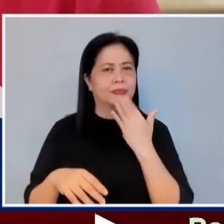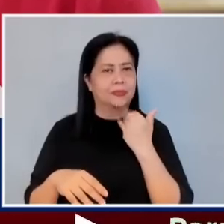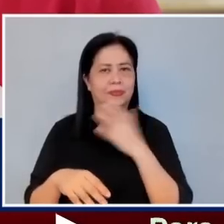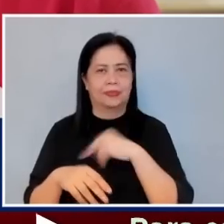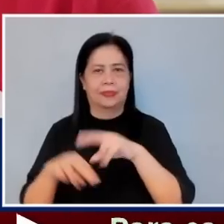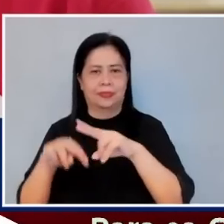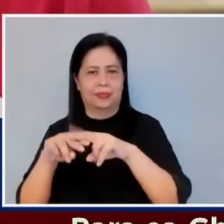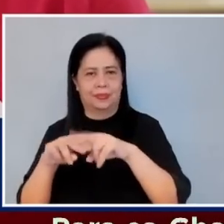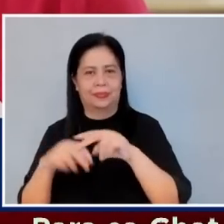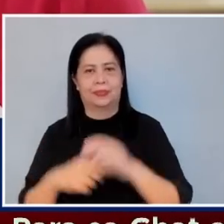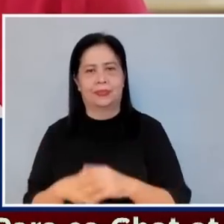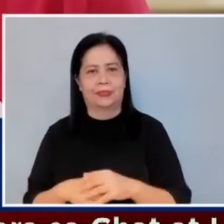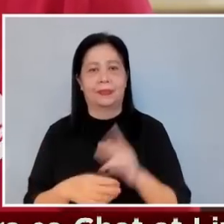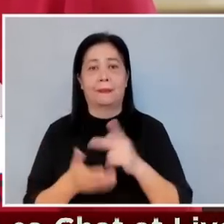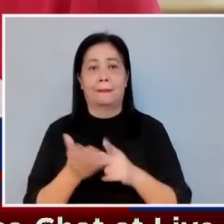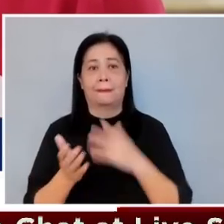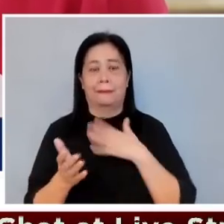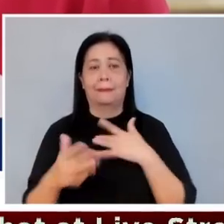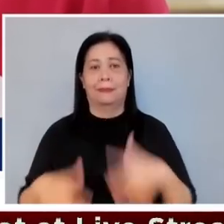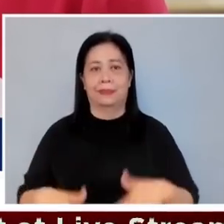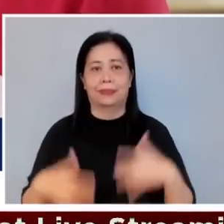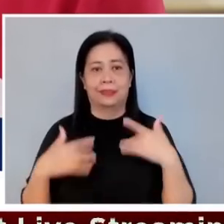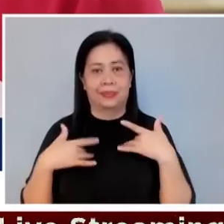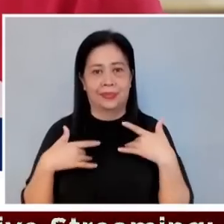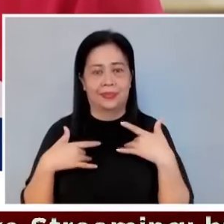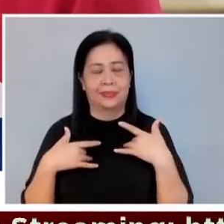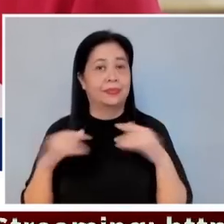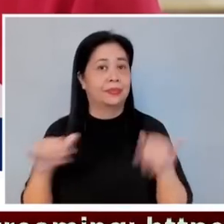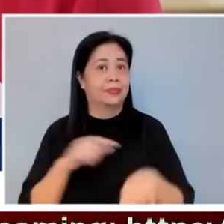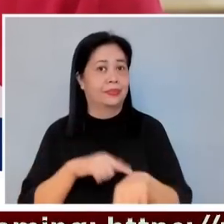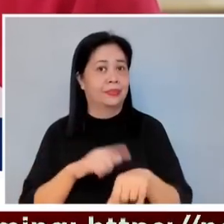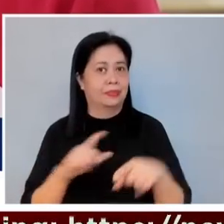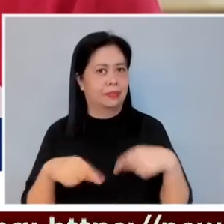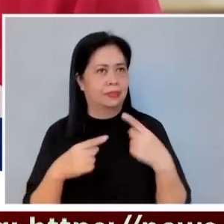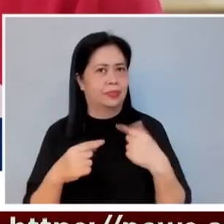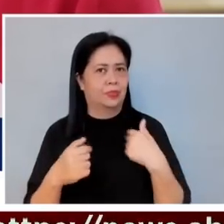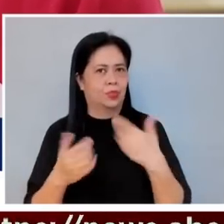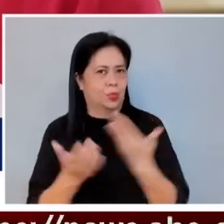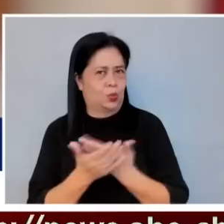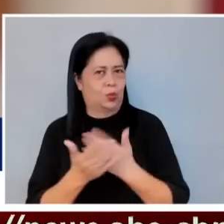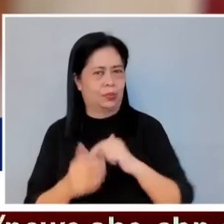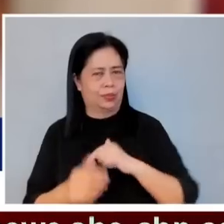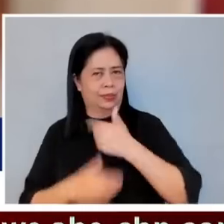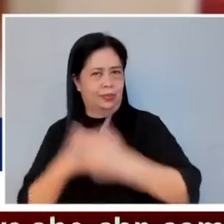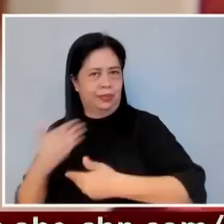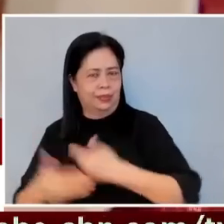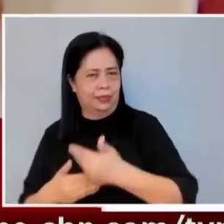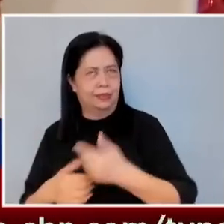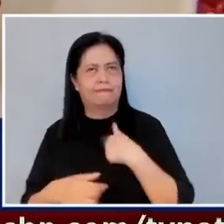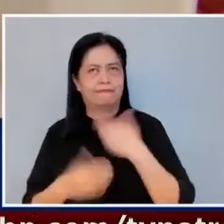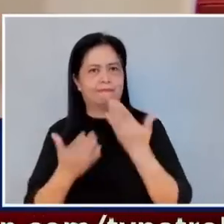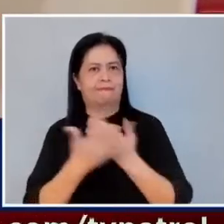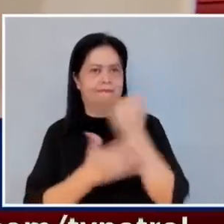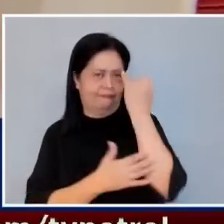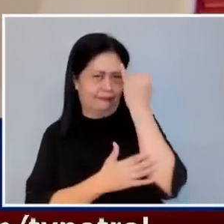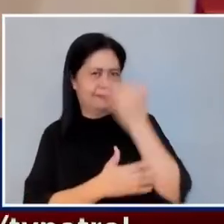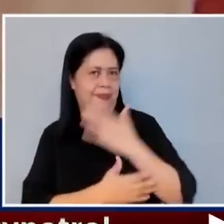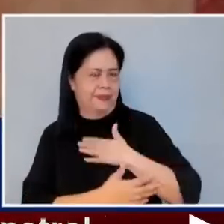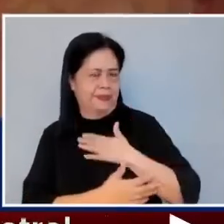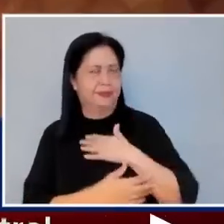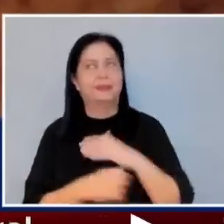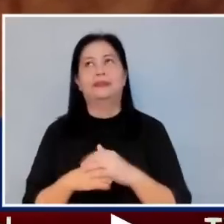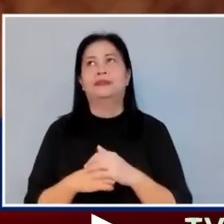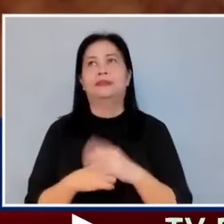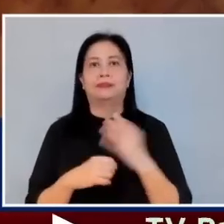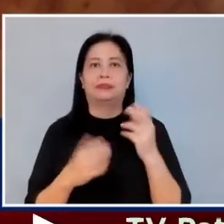Part of life ko na siya. Tapos at the same time, since bago akong generation, may bago rin akong ideas, tapos